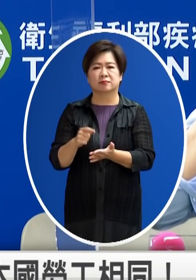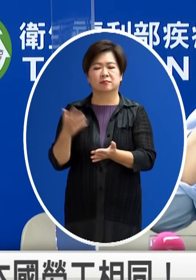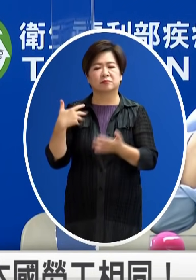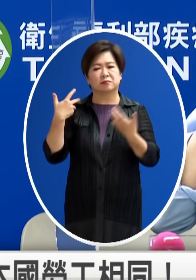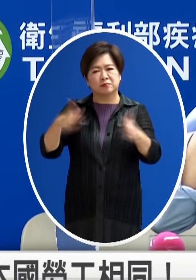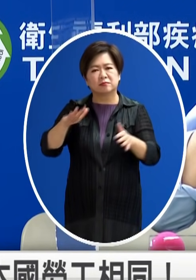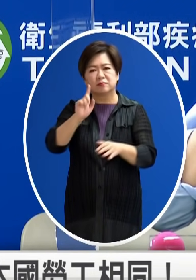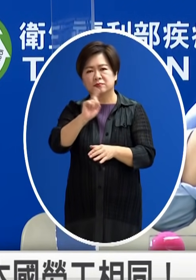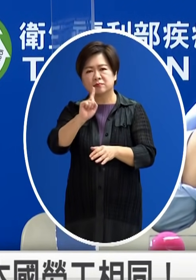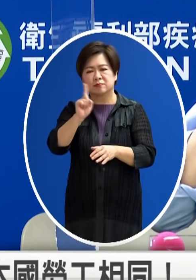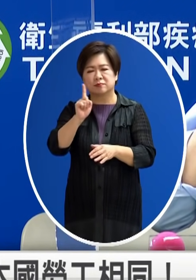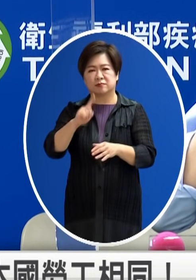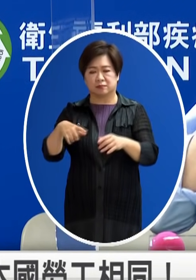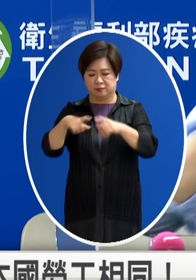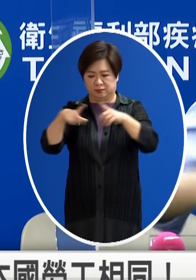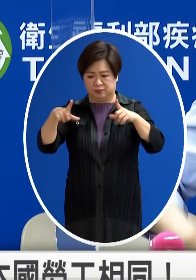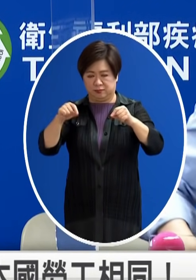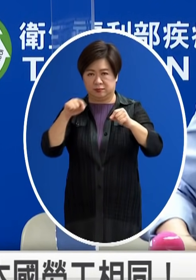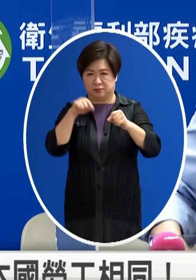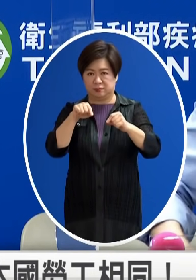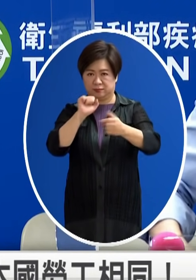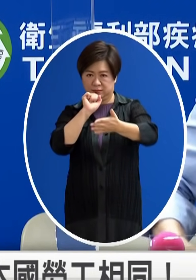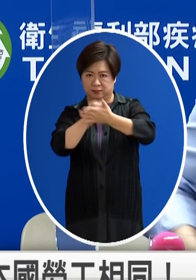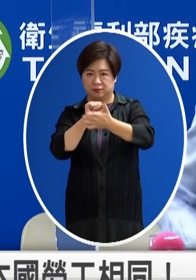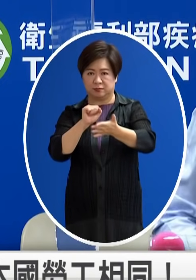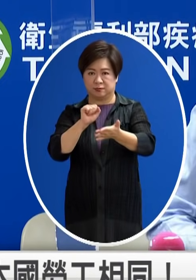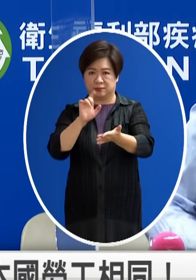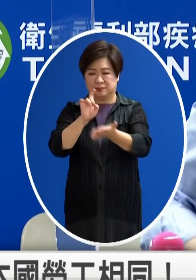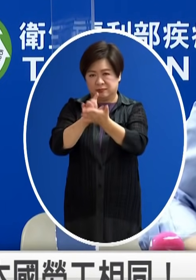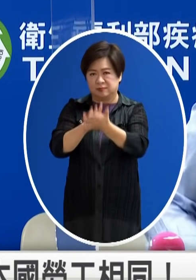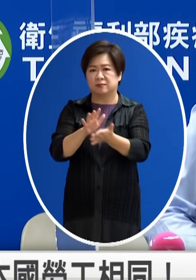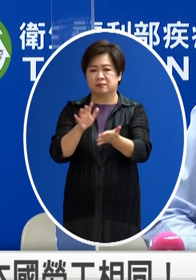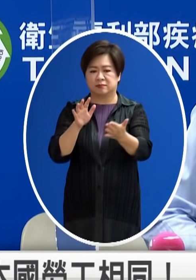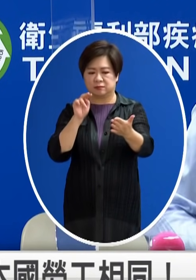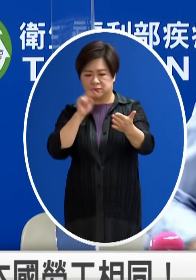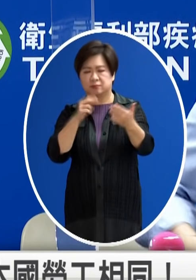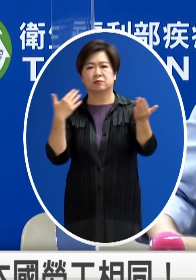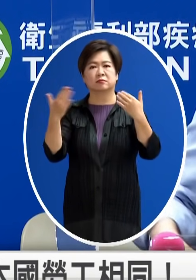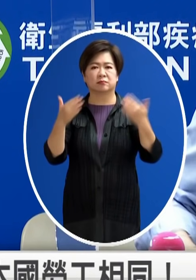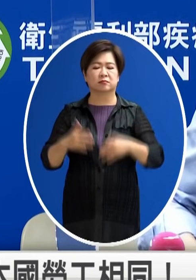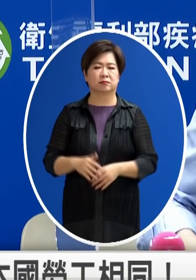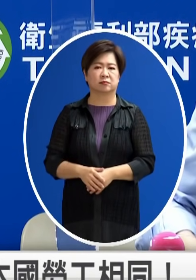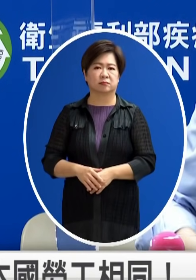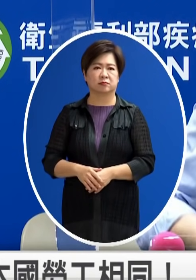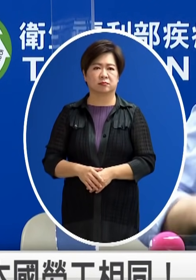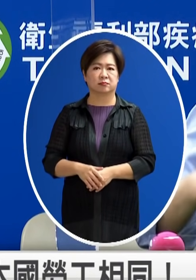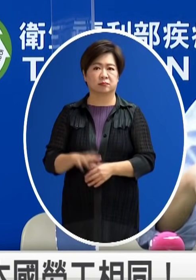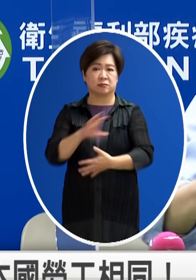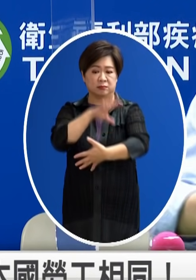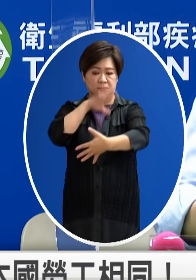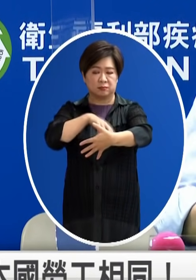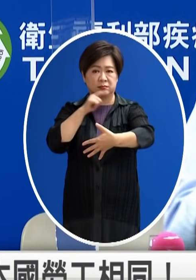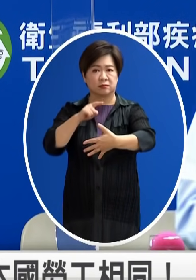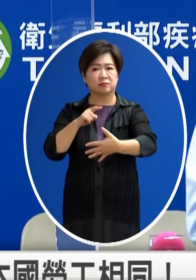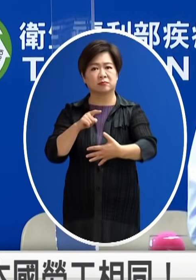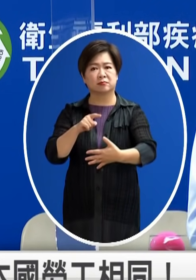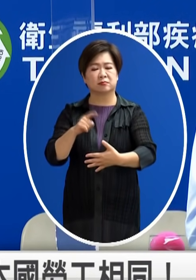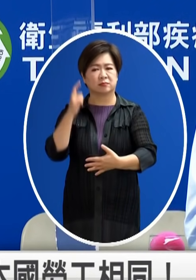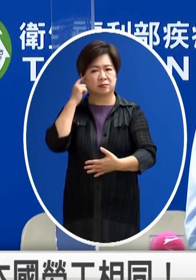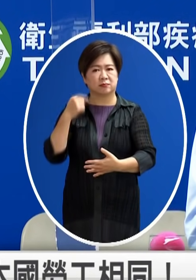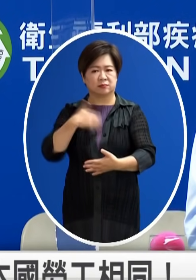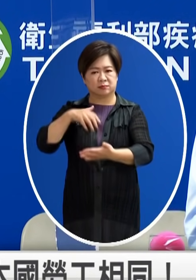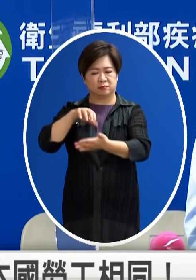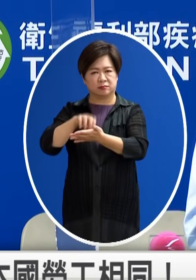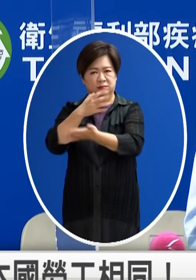列在哈一个栏位，哈就是一个啊一次性就可以看得到的。那里面它最重要的改变是把身份